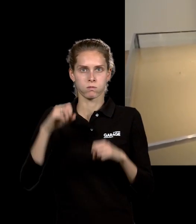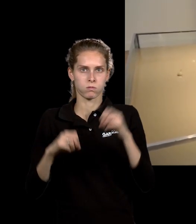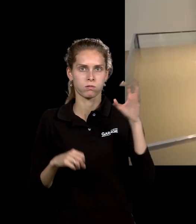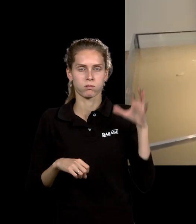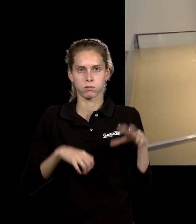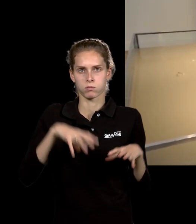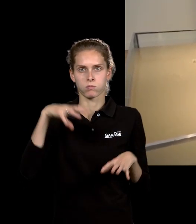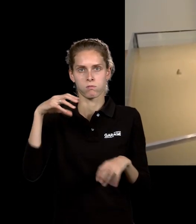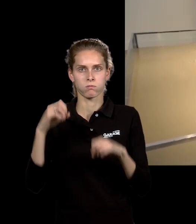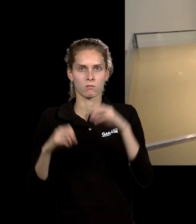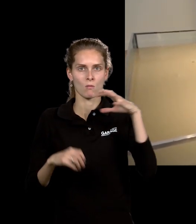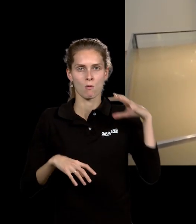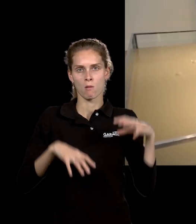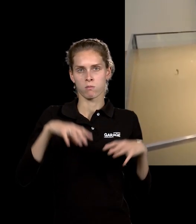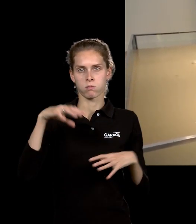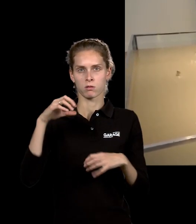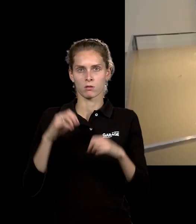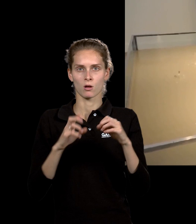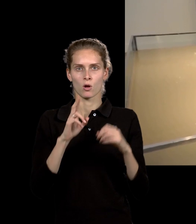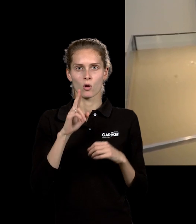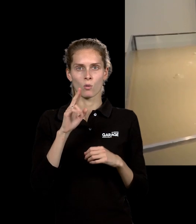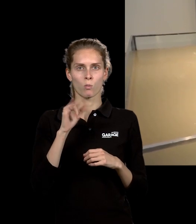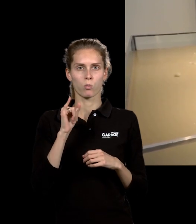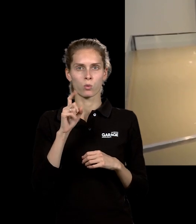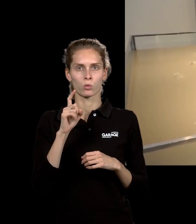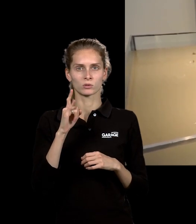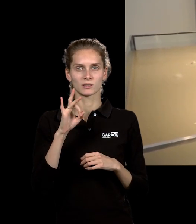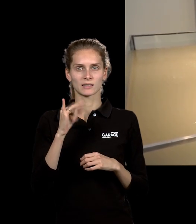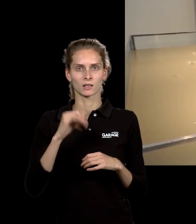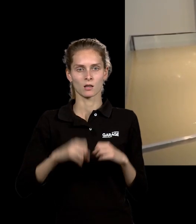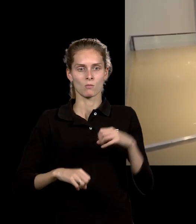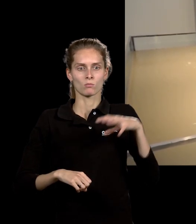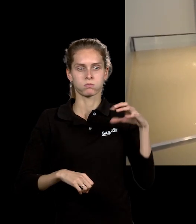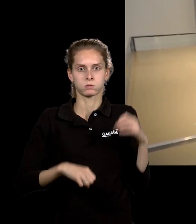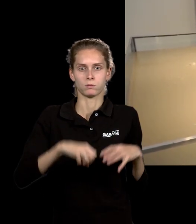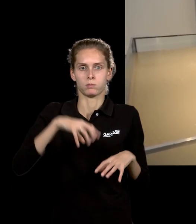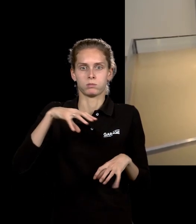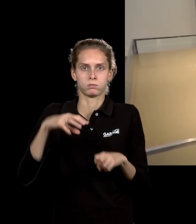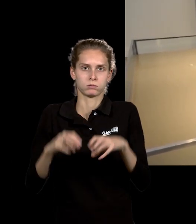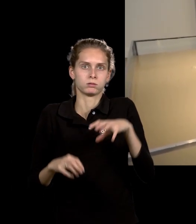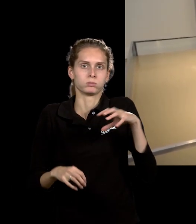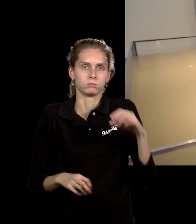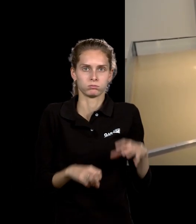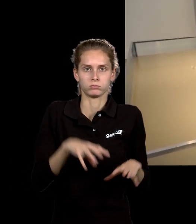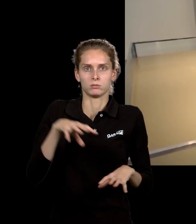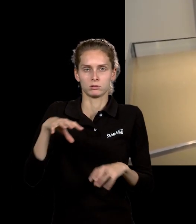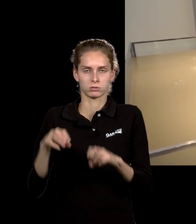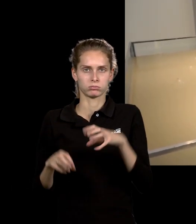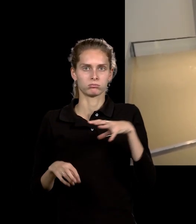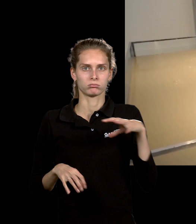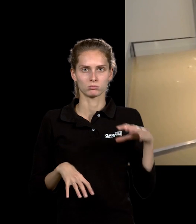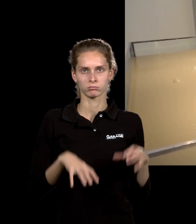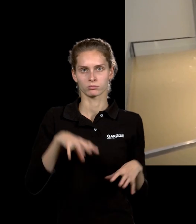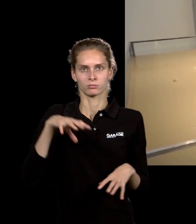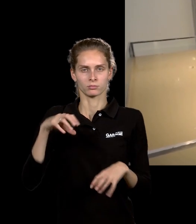Белый зал. Почти все пространство занимает прямоугольная стеклянная емкость. В емкости находится бежевая грязь, на поверхности